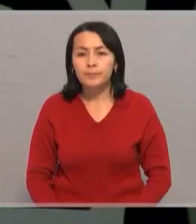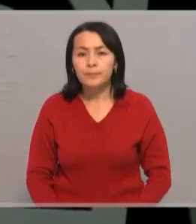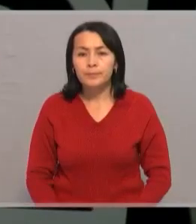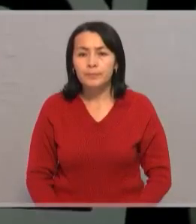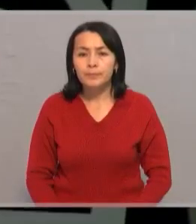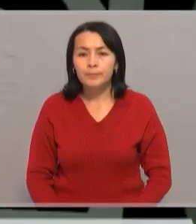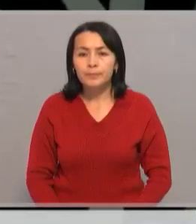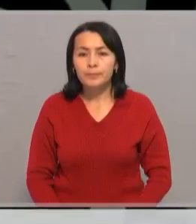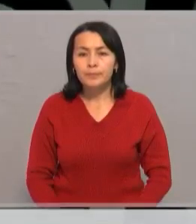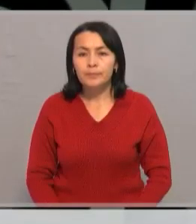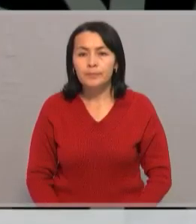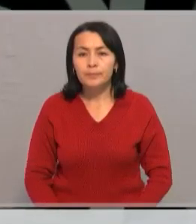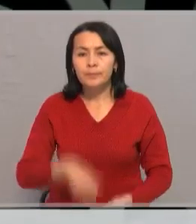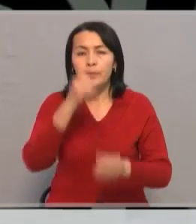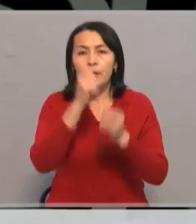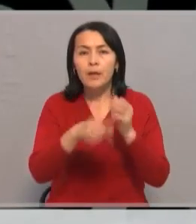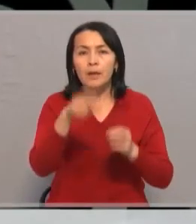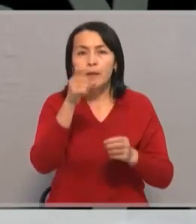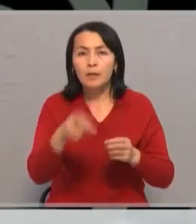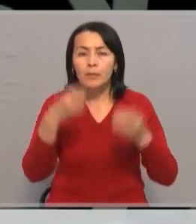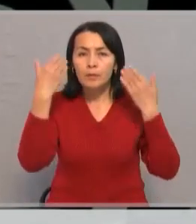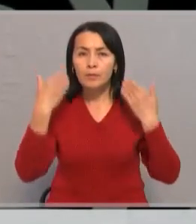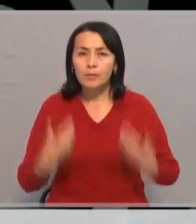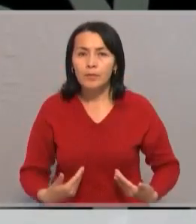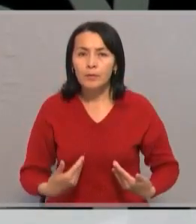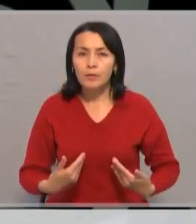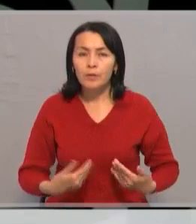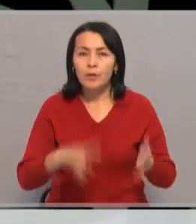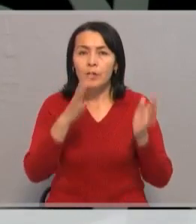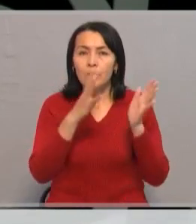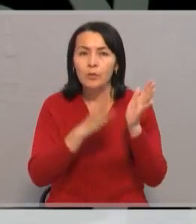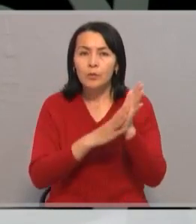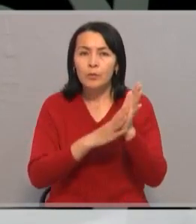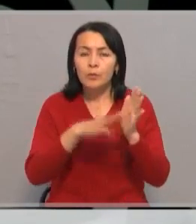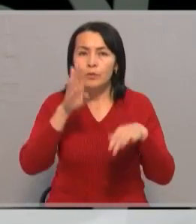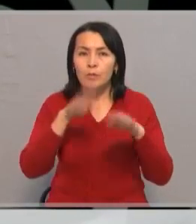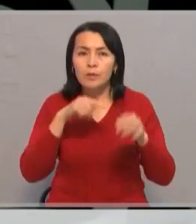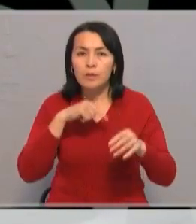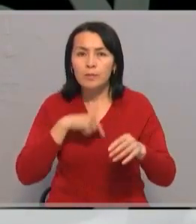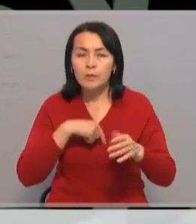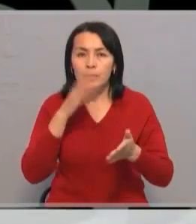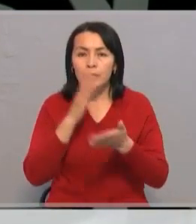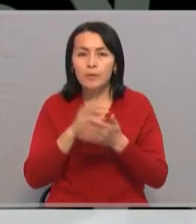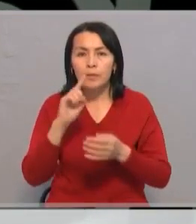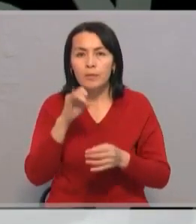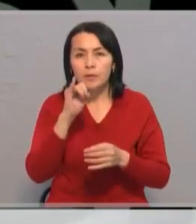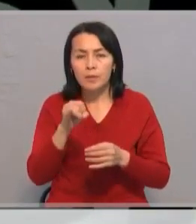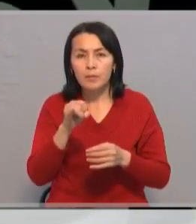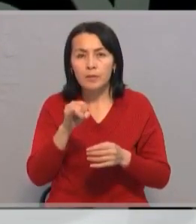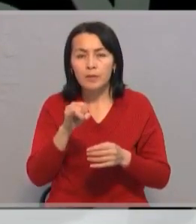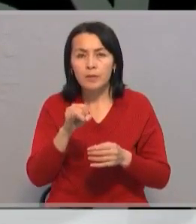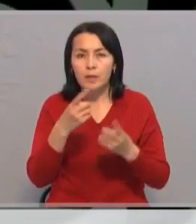Міне, көрдің бе? Әр адамның бойында 9 жақсы мінезі болғанмен бір жаман қасиеті